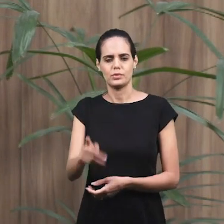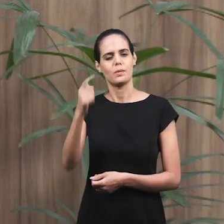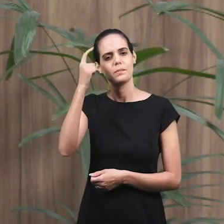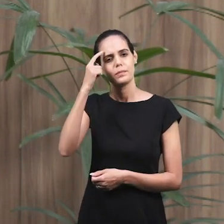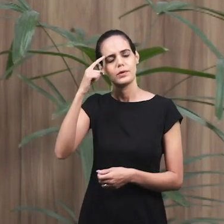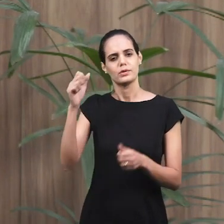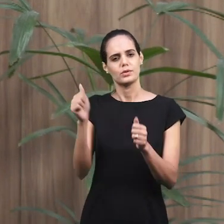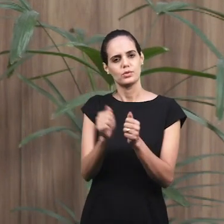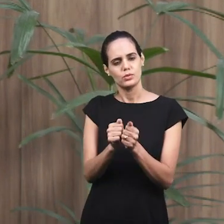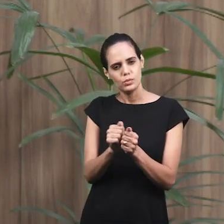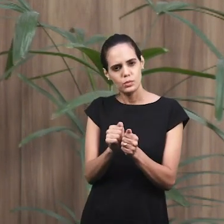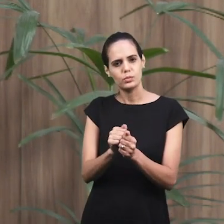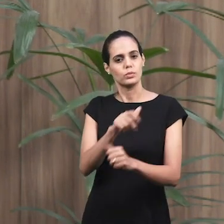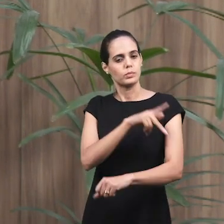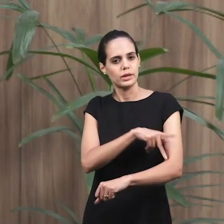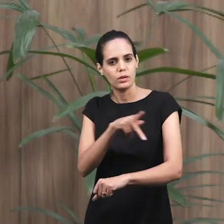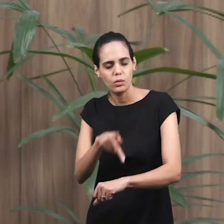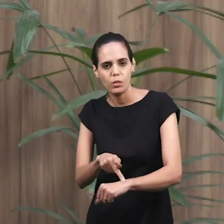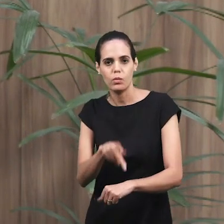et